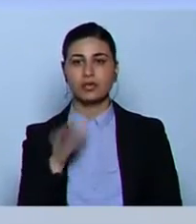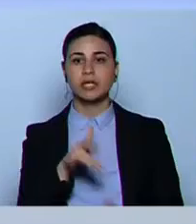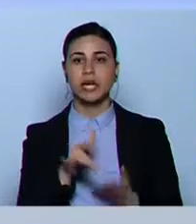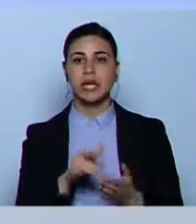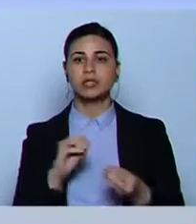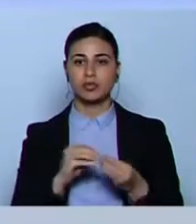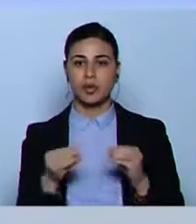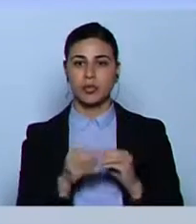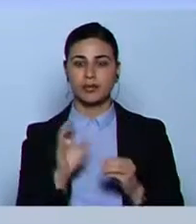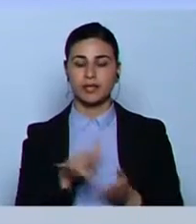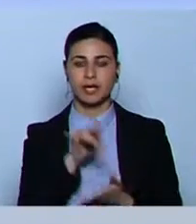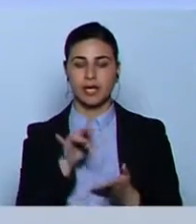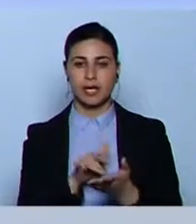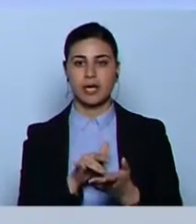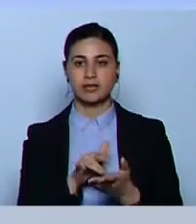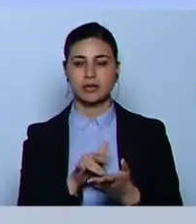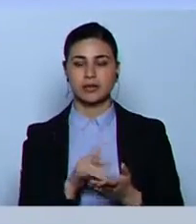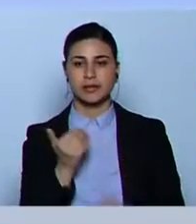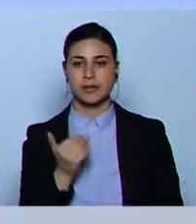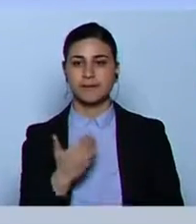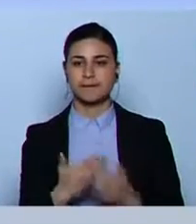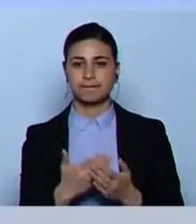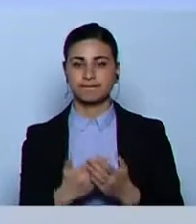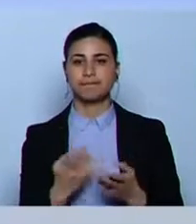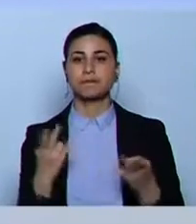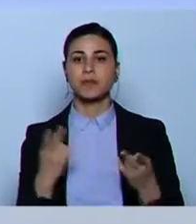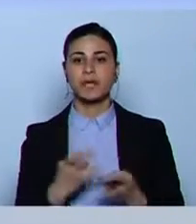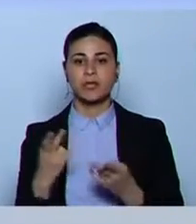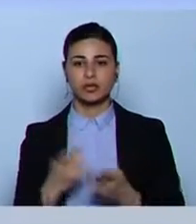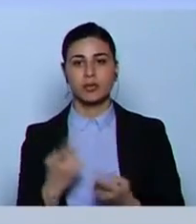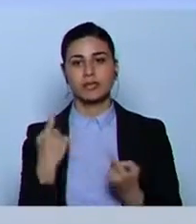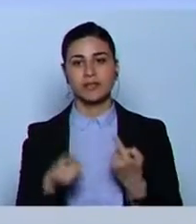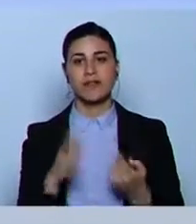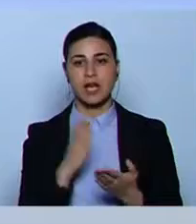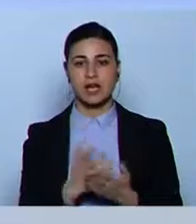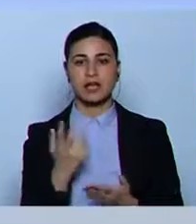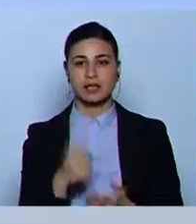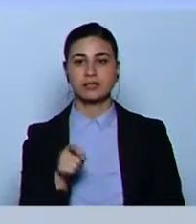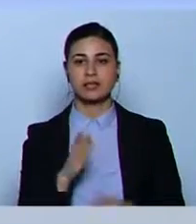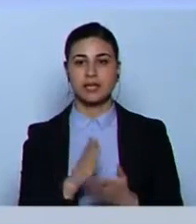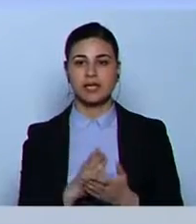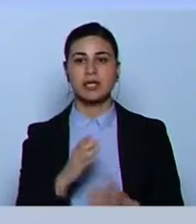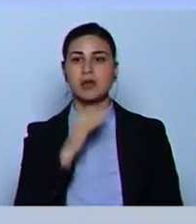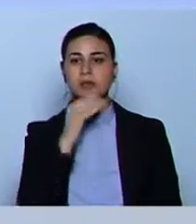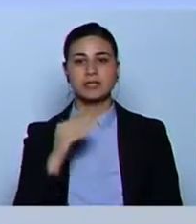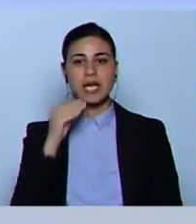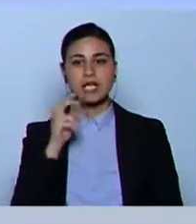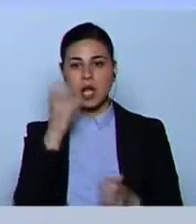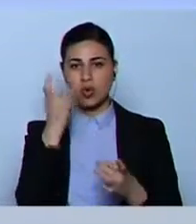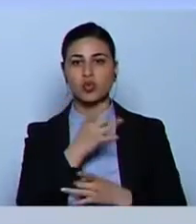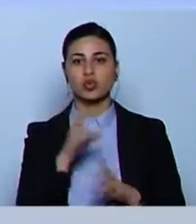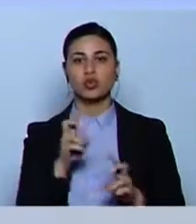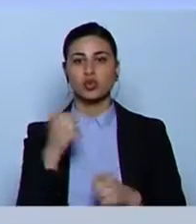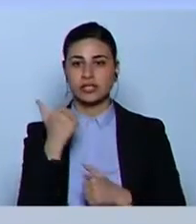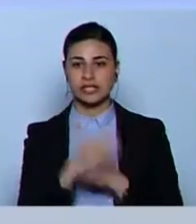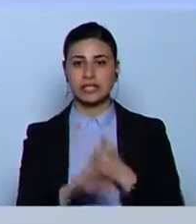პრობლემები და ქალაქის, ვთქვათ, საჭიროებები აბსოლუტურად სხვა არის, მე თვითონაც ხეთ არის კულტურული მემკვიდრეობის ძეგლი, თლიანად მთელი